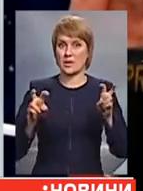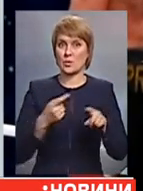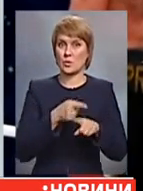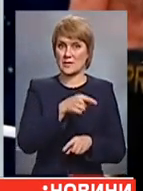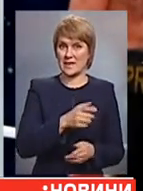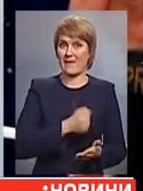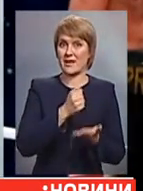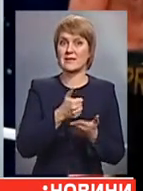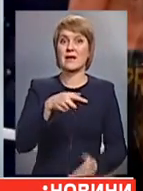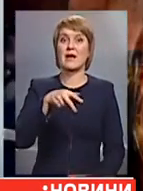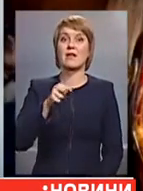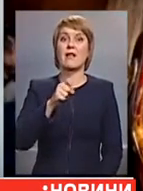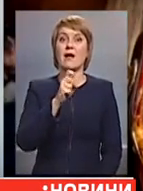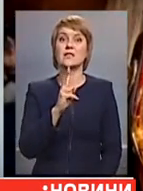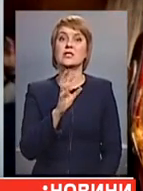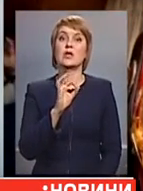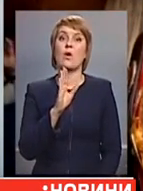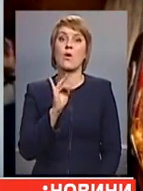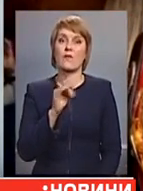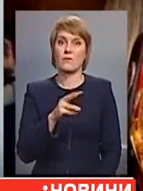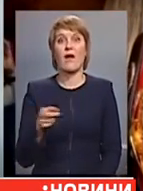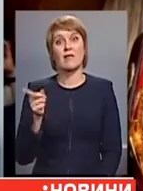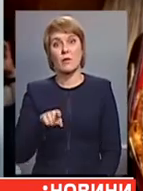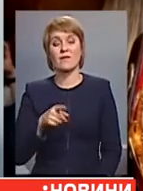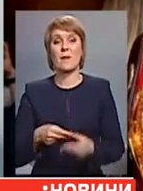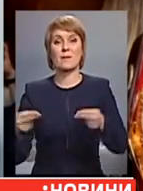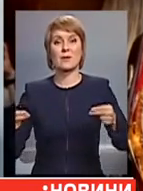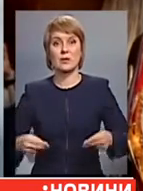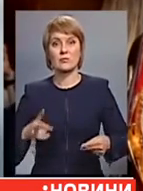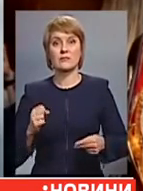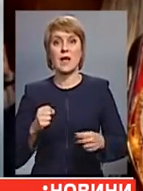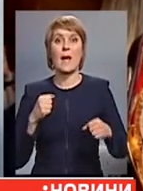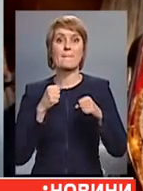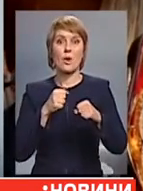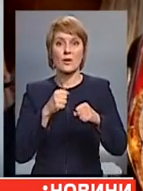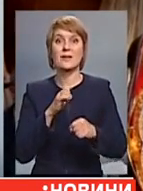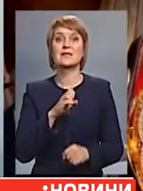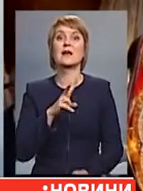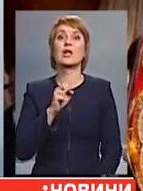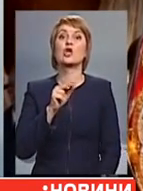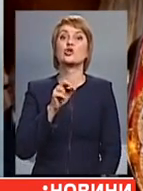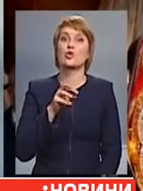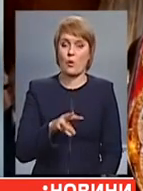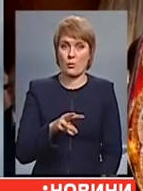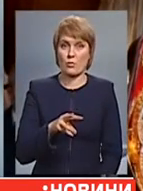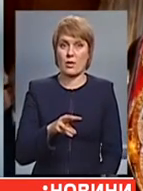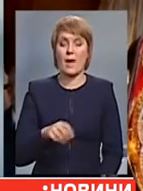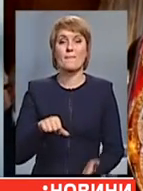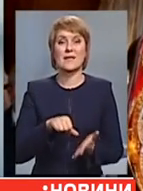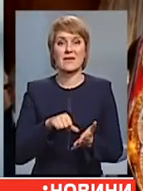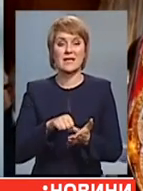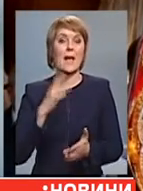українцем В'ячеславом Глазковим, пише BBC. Натомість він підписав контракт на поєдинок реванші з Кличком. Представники